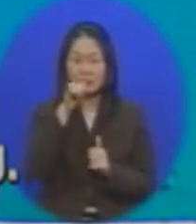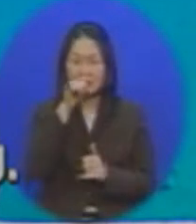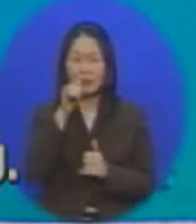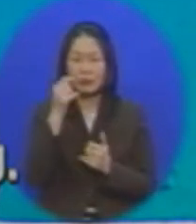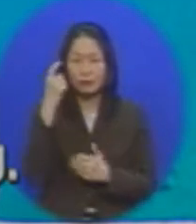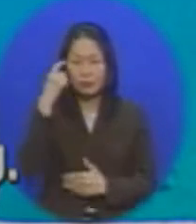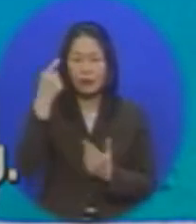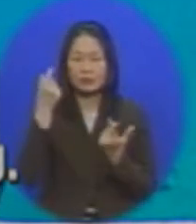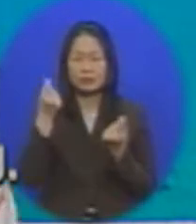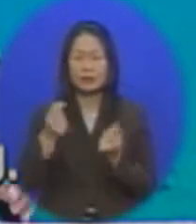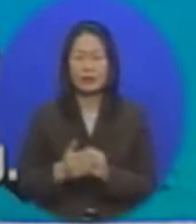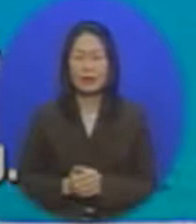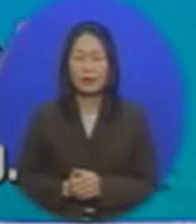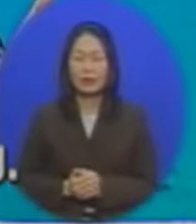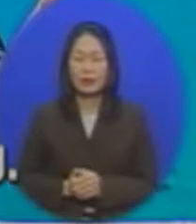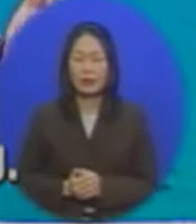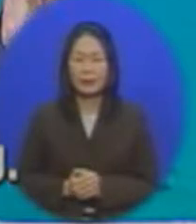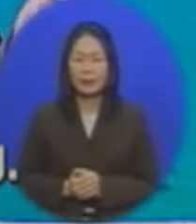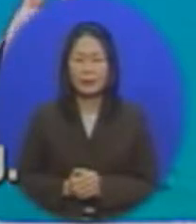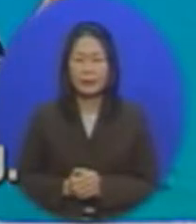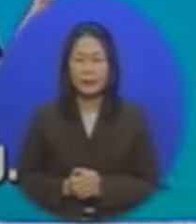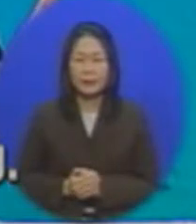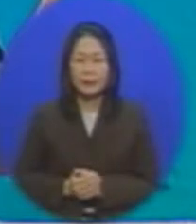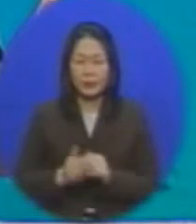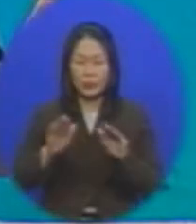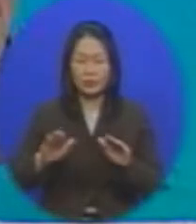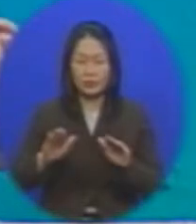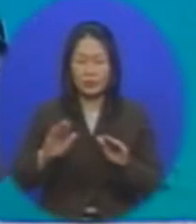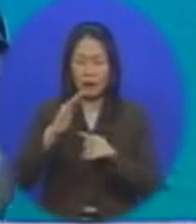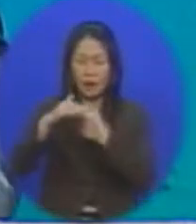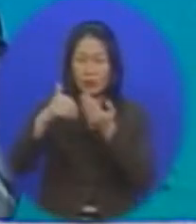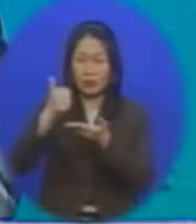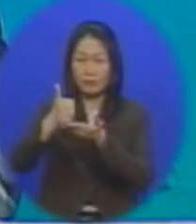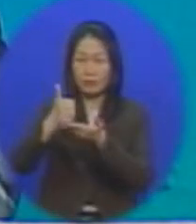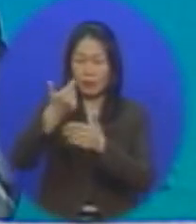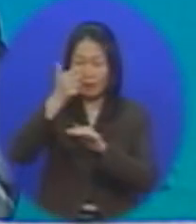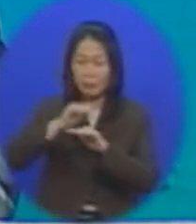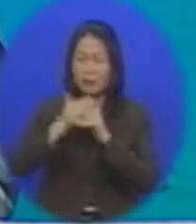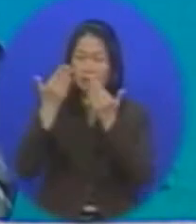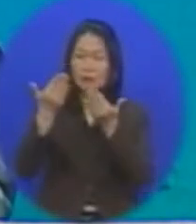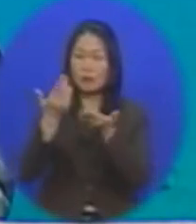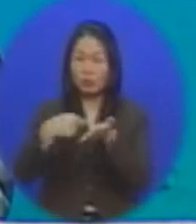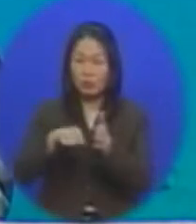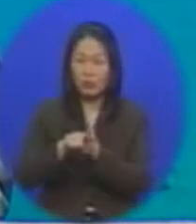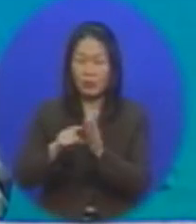생각합니다 오늘 하나님께 예배드리러 고 교회는 오셨지만